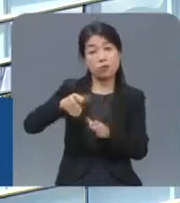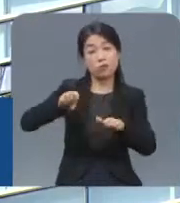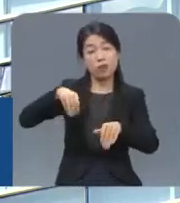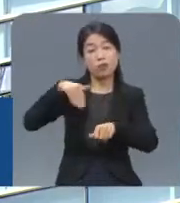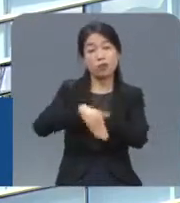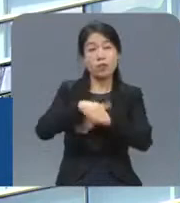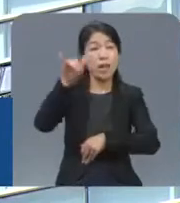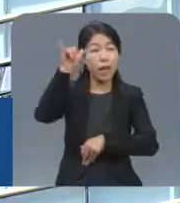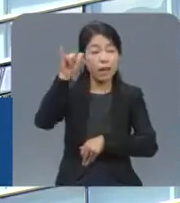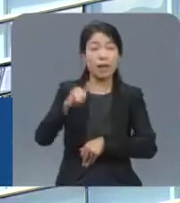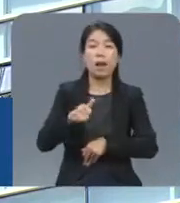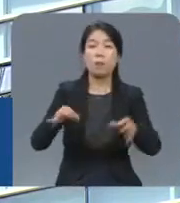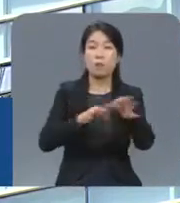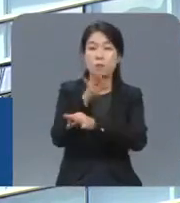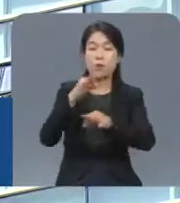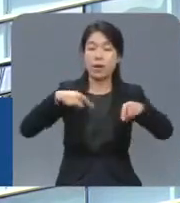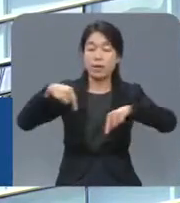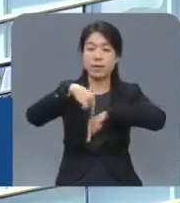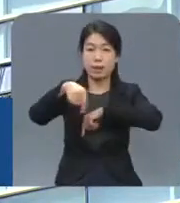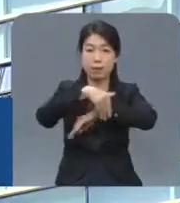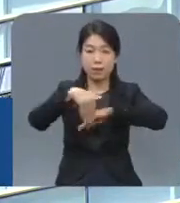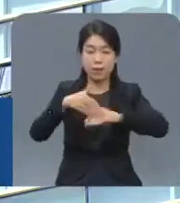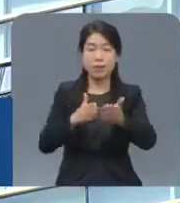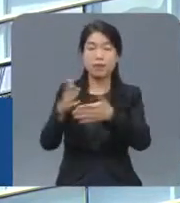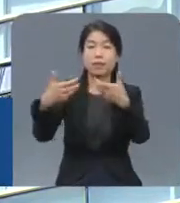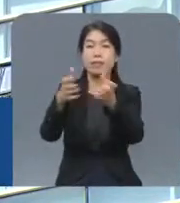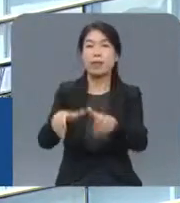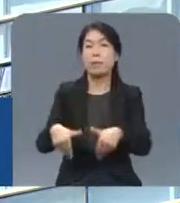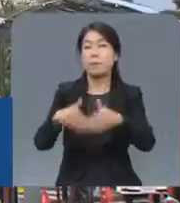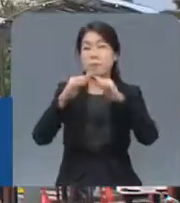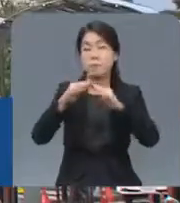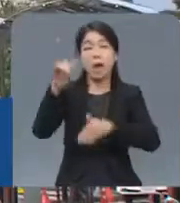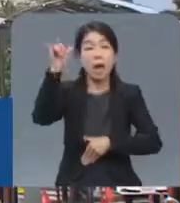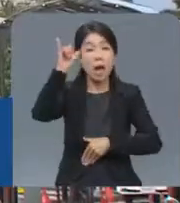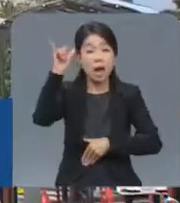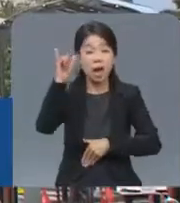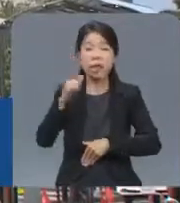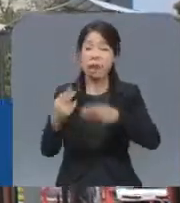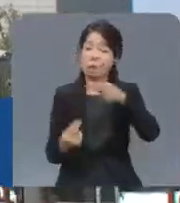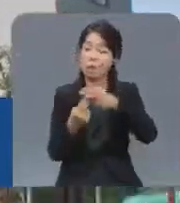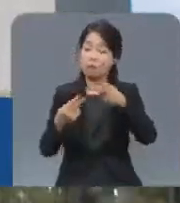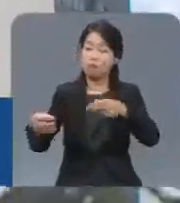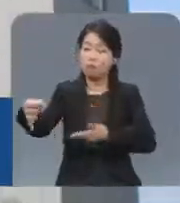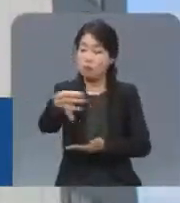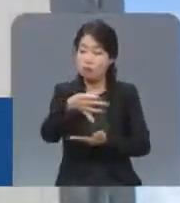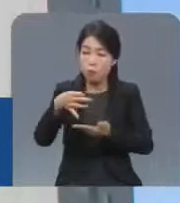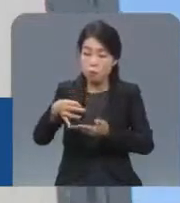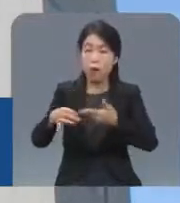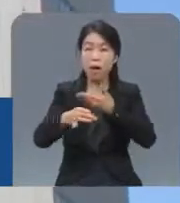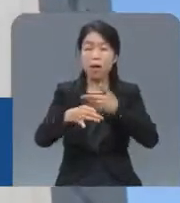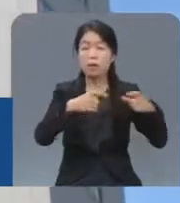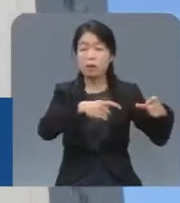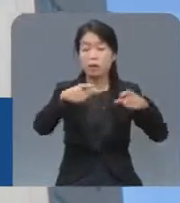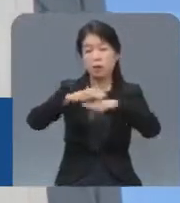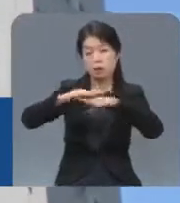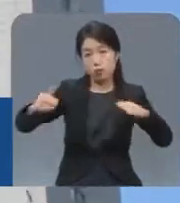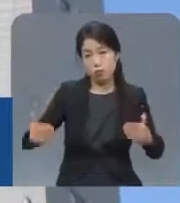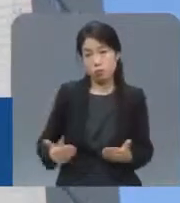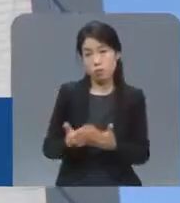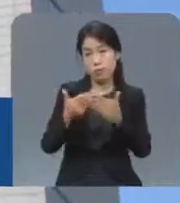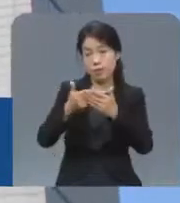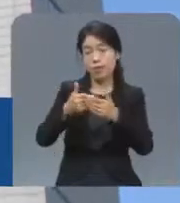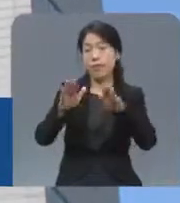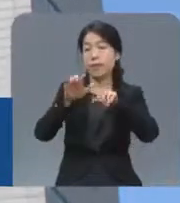인공지능과 뉴질 정책 추진을 위한 전담 팀을 만들고 인공지능 펀드 조성을 통해 지역 균형 6일에 추진 체계를